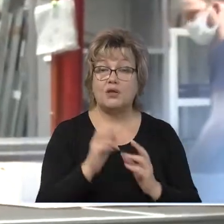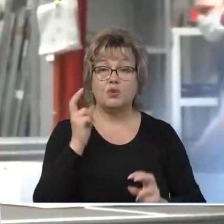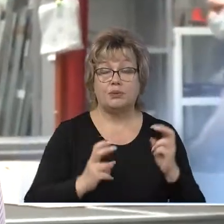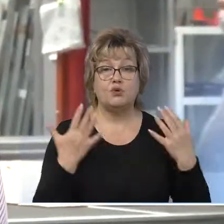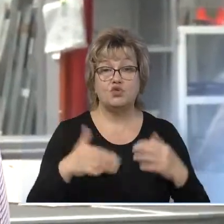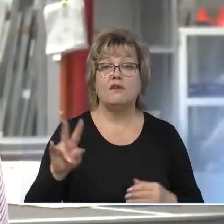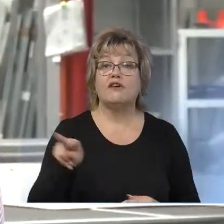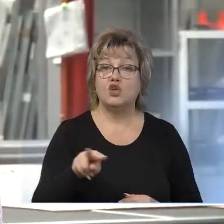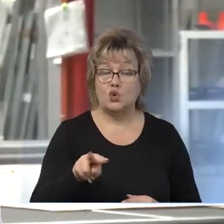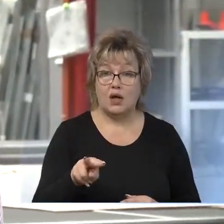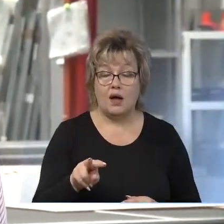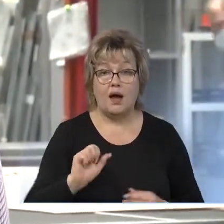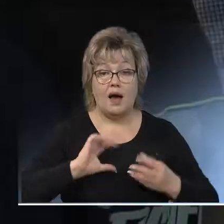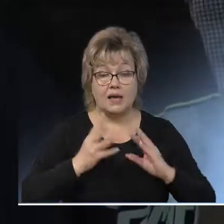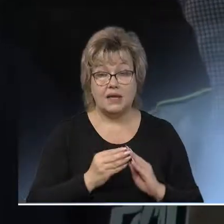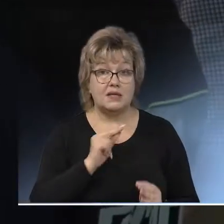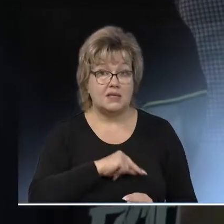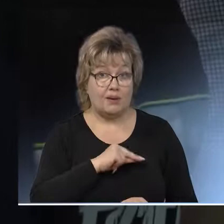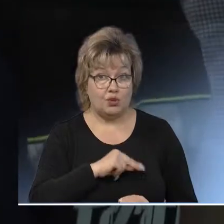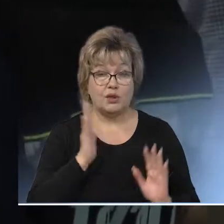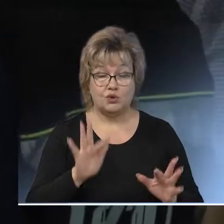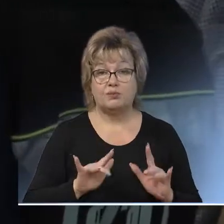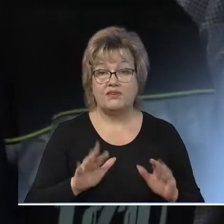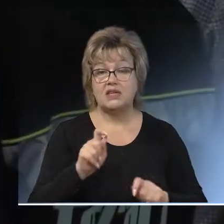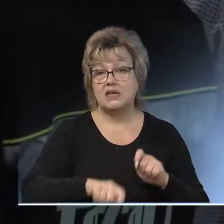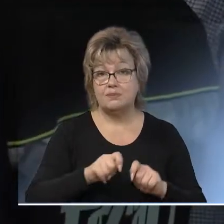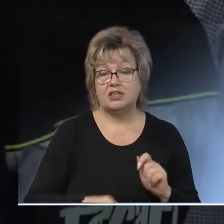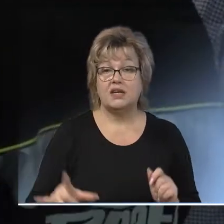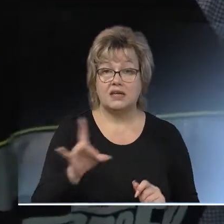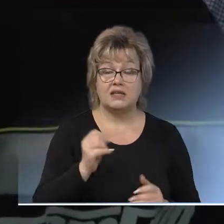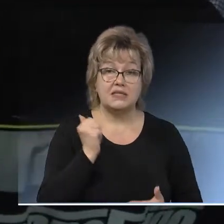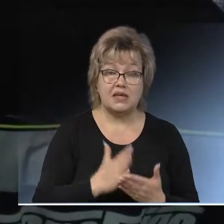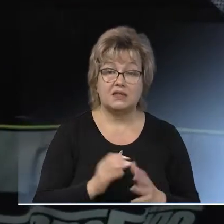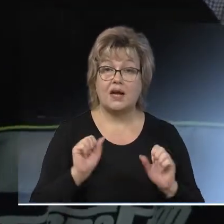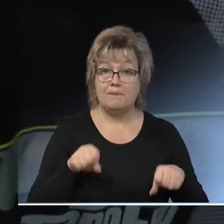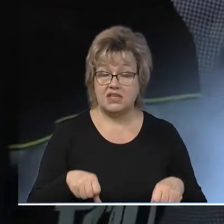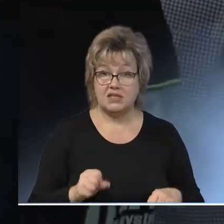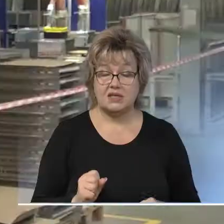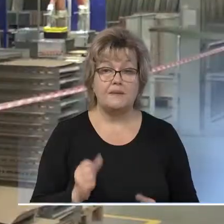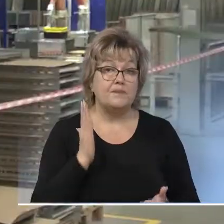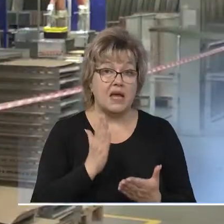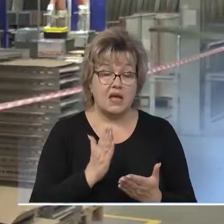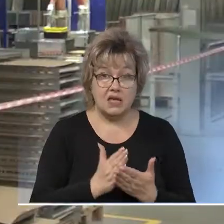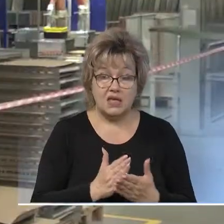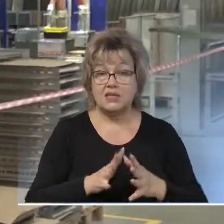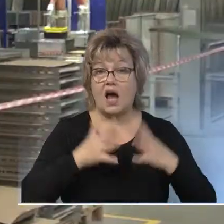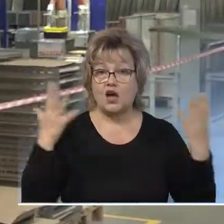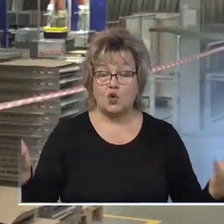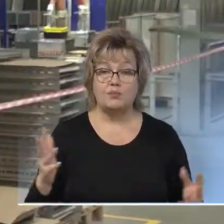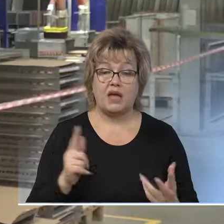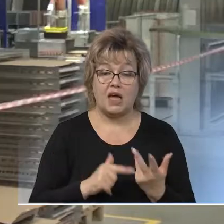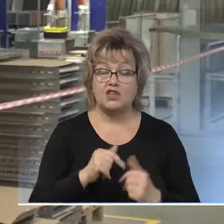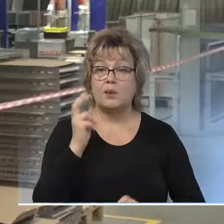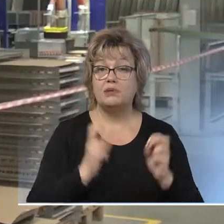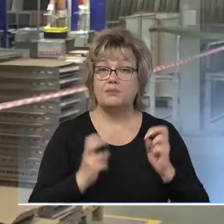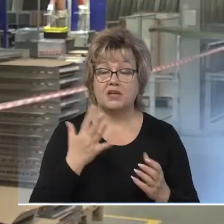команду предприятий уже в июле. Анализ рабочих процессов будут проводить эксперты регионального центра компетенций. Есть огромное количество